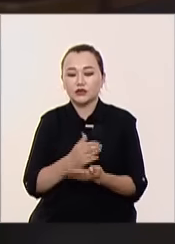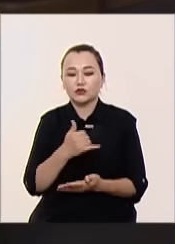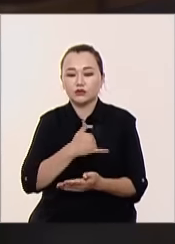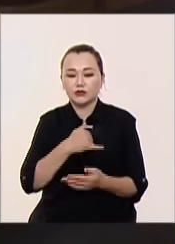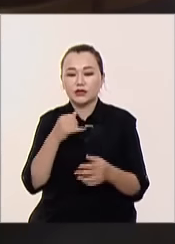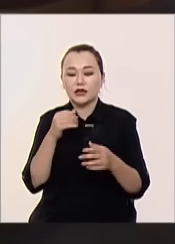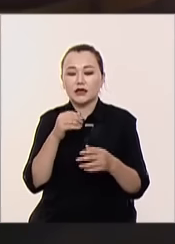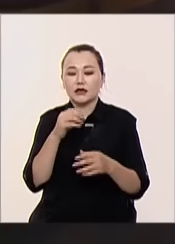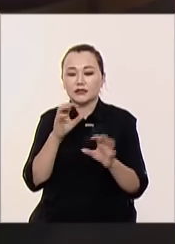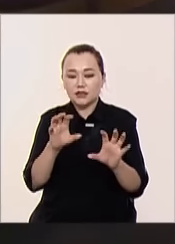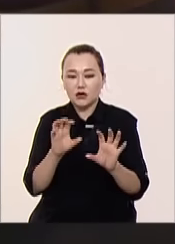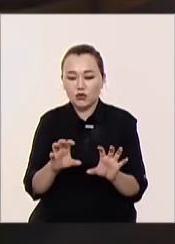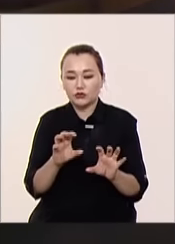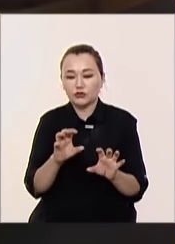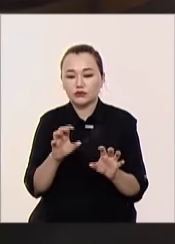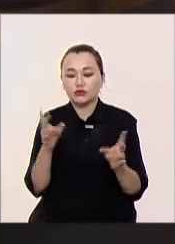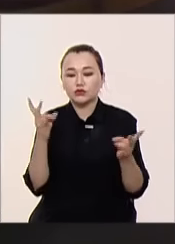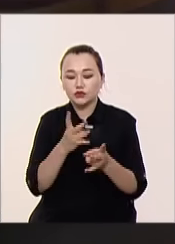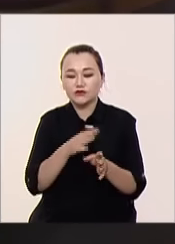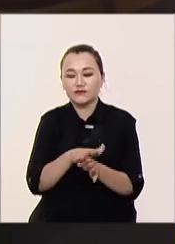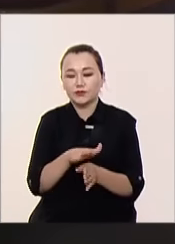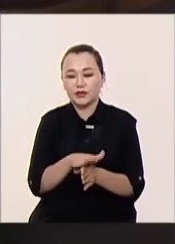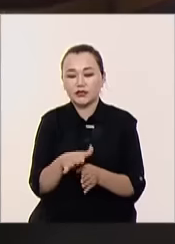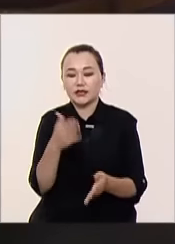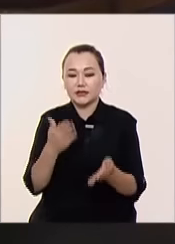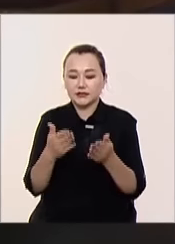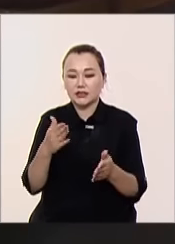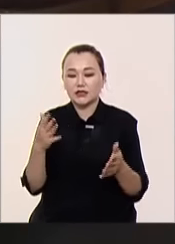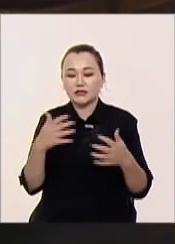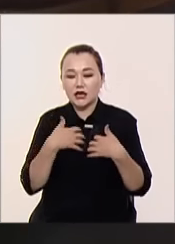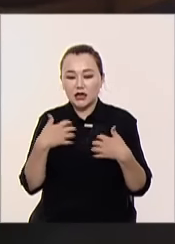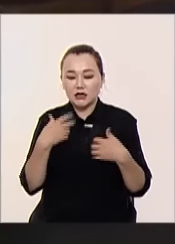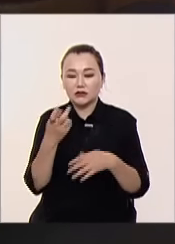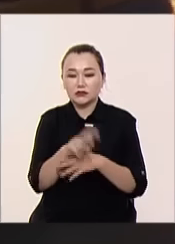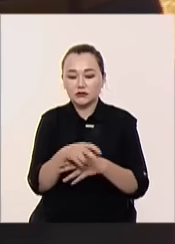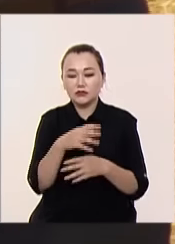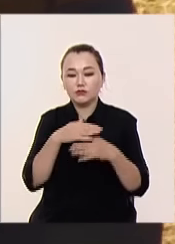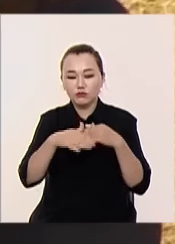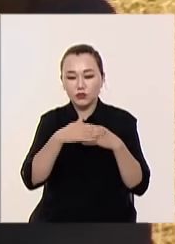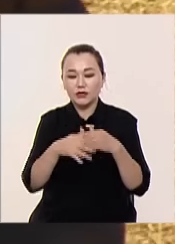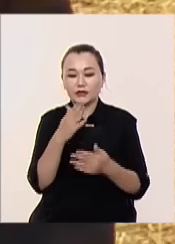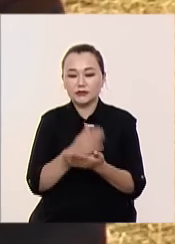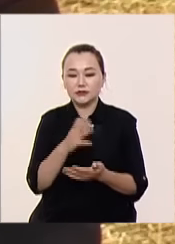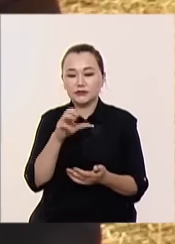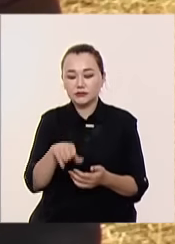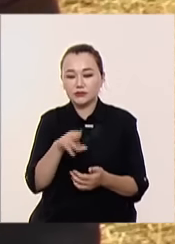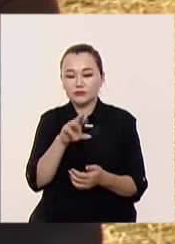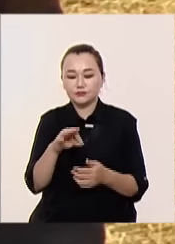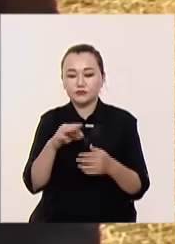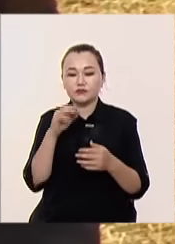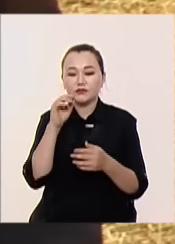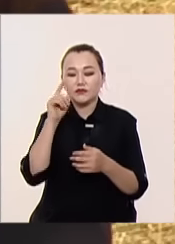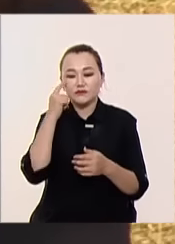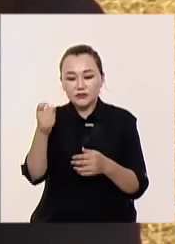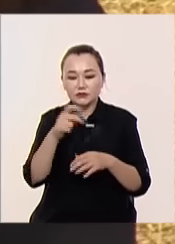рамки закона, которые нужно применять. То есть, если зашла скотина на твое поле, для этого есть статья «Потрава», когда вызывается